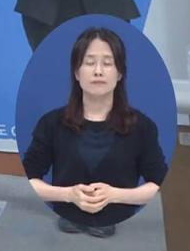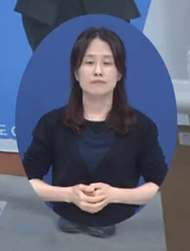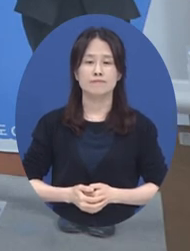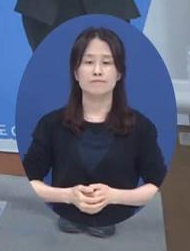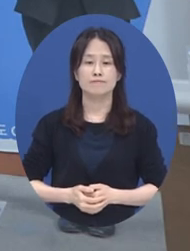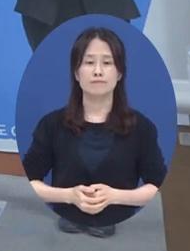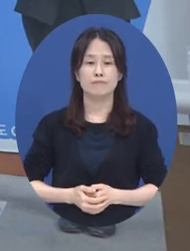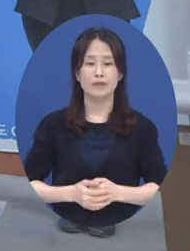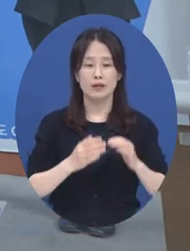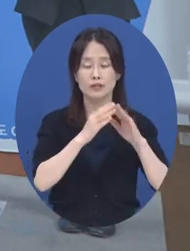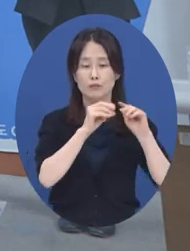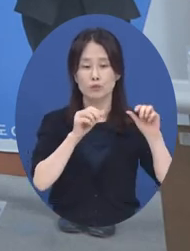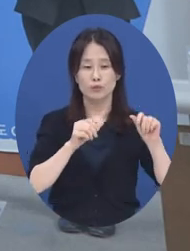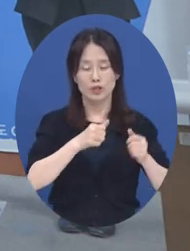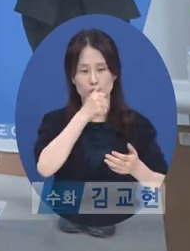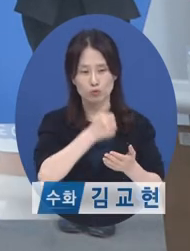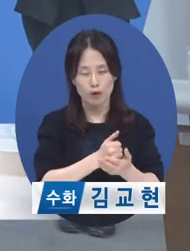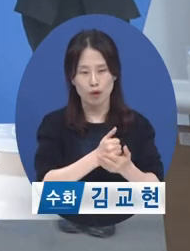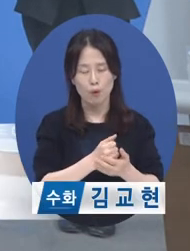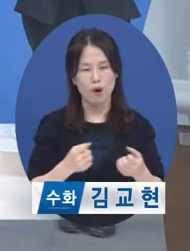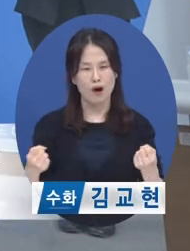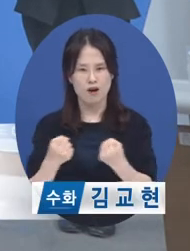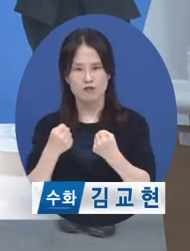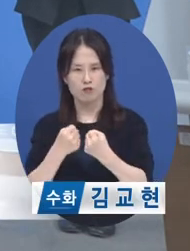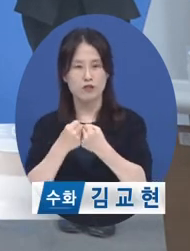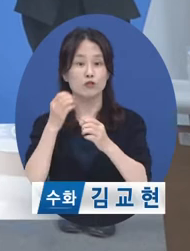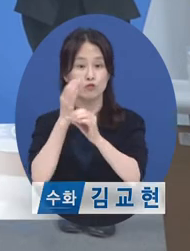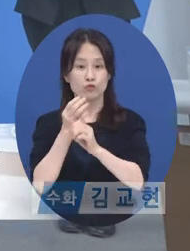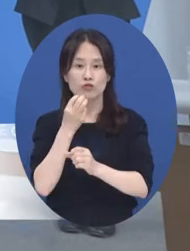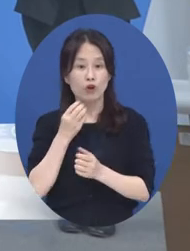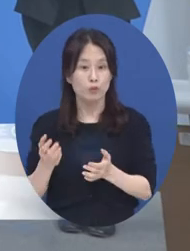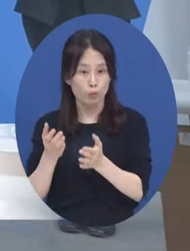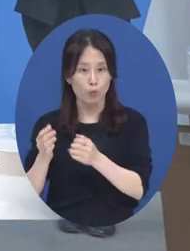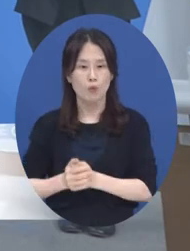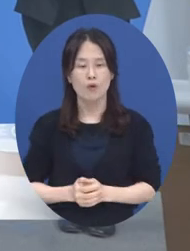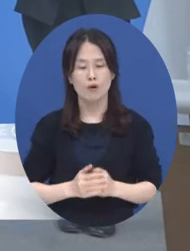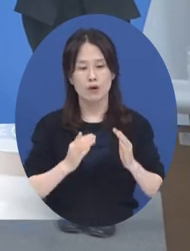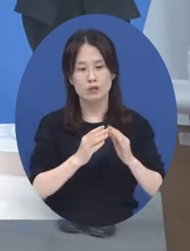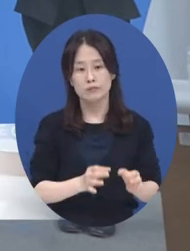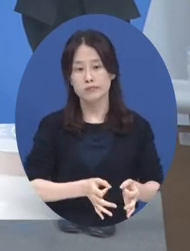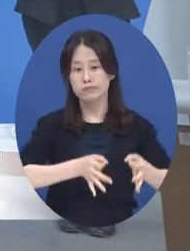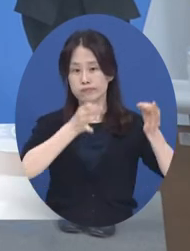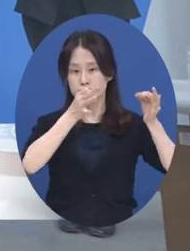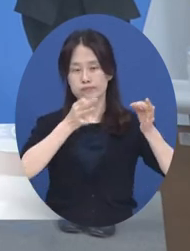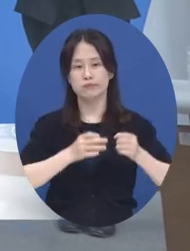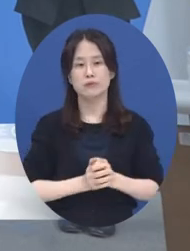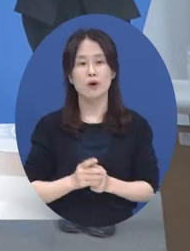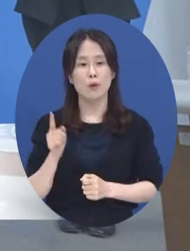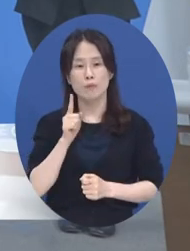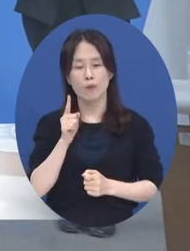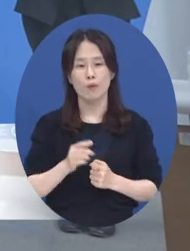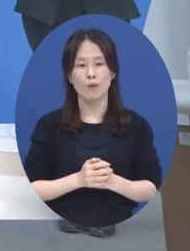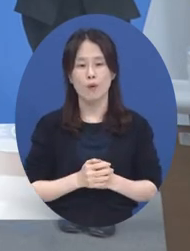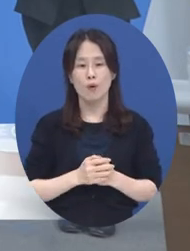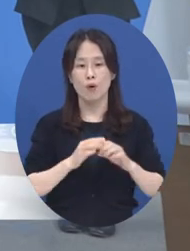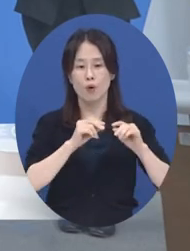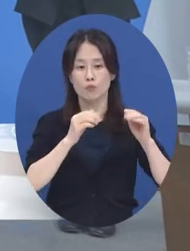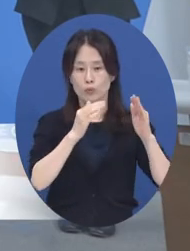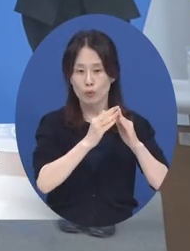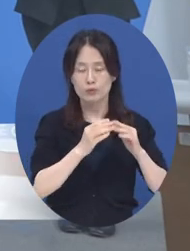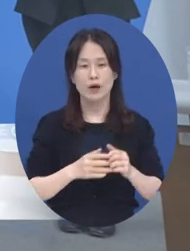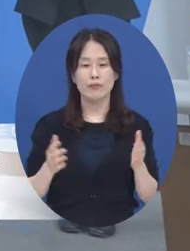경기도가 부동산 범죄와의 전쟁을 벌이고 있습니다. 최근 부동산 가격이 오르면서 기승을 부리는 기획부동산과